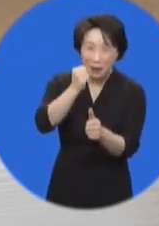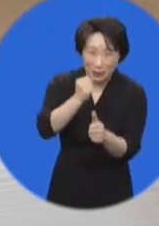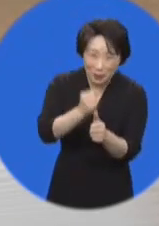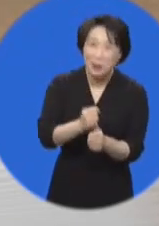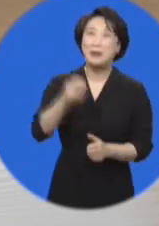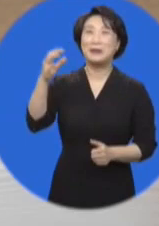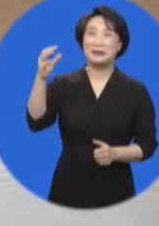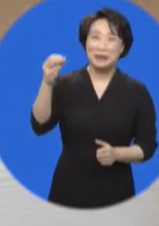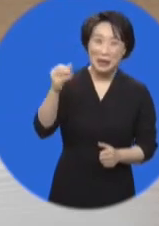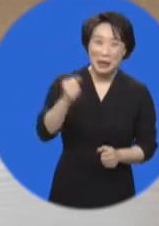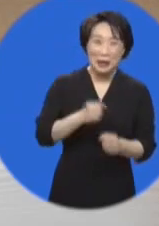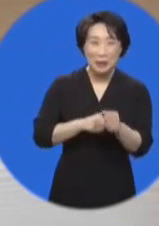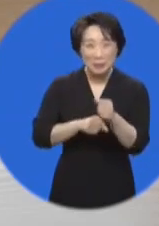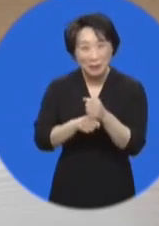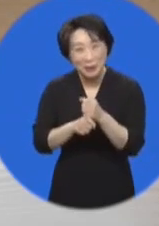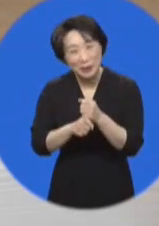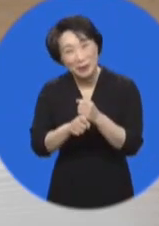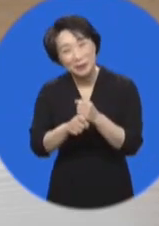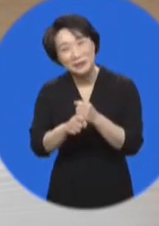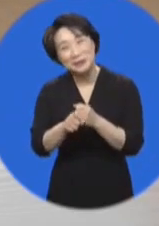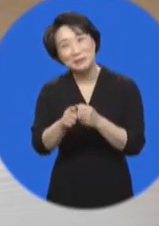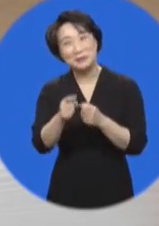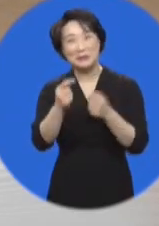앞에 온다